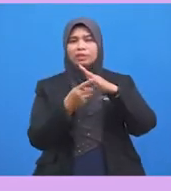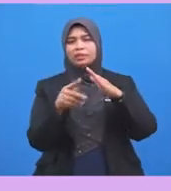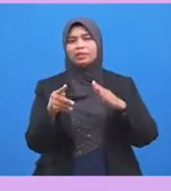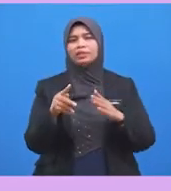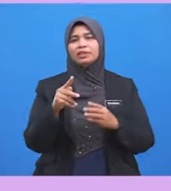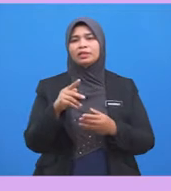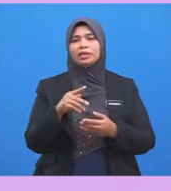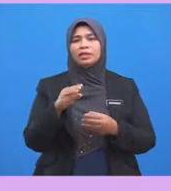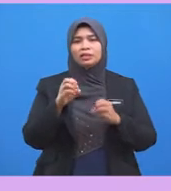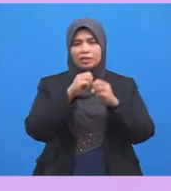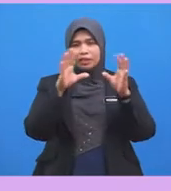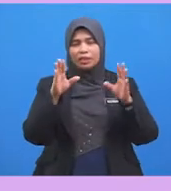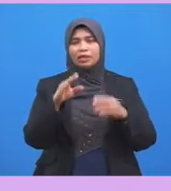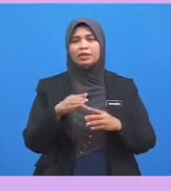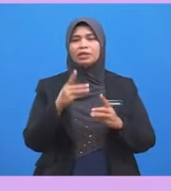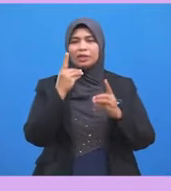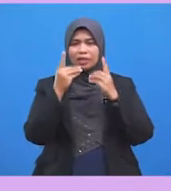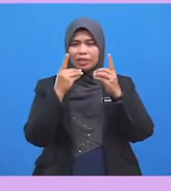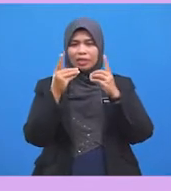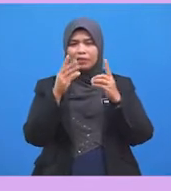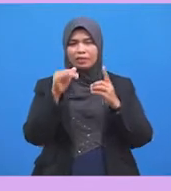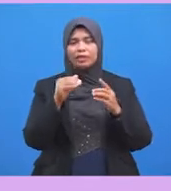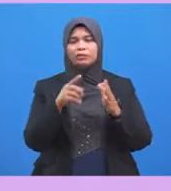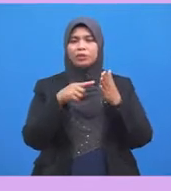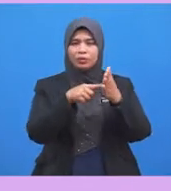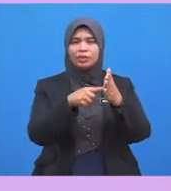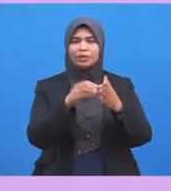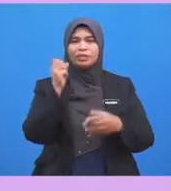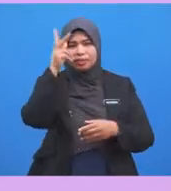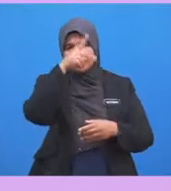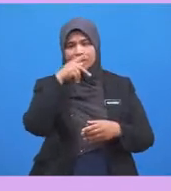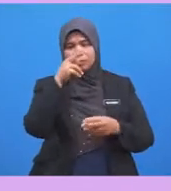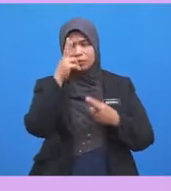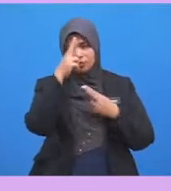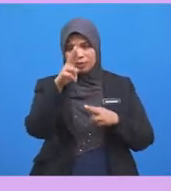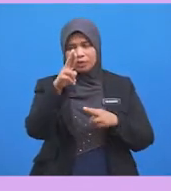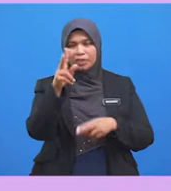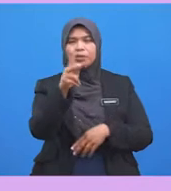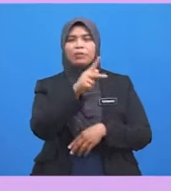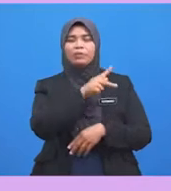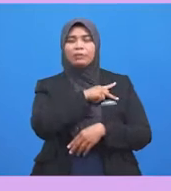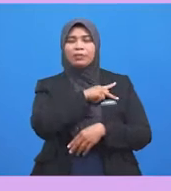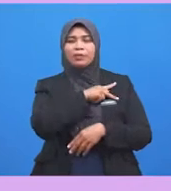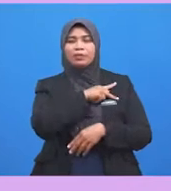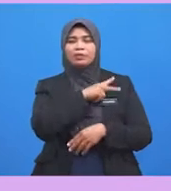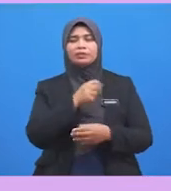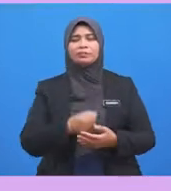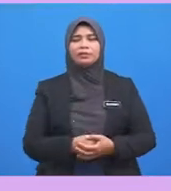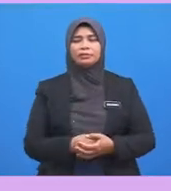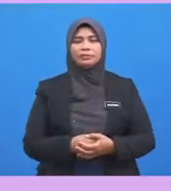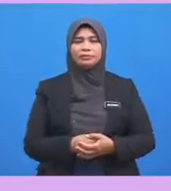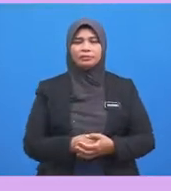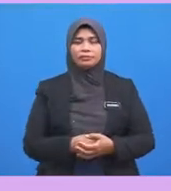situasi, nyatakan dialog yang menunjukkan sikap menghormati pemimpin